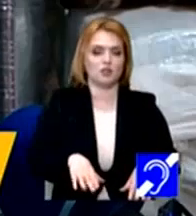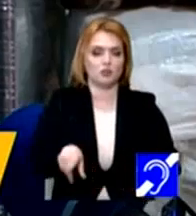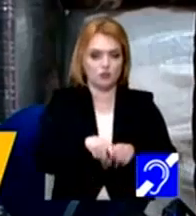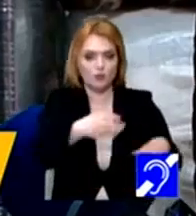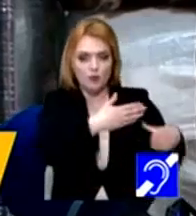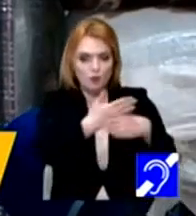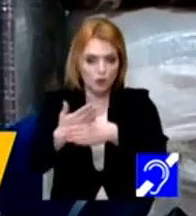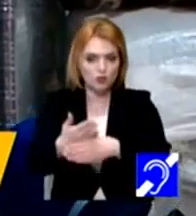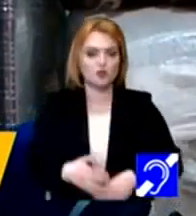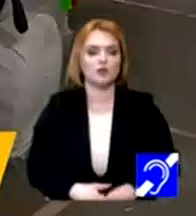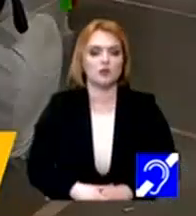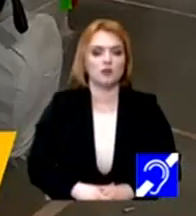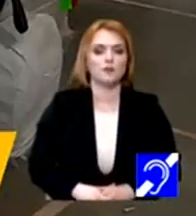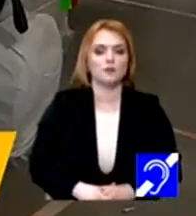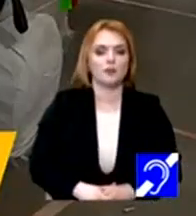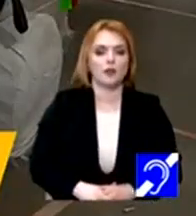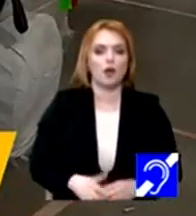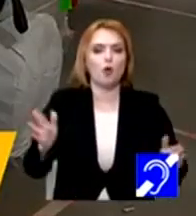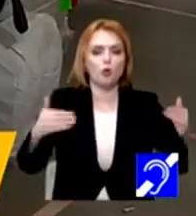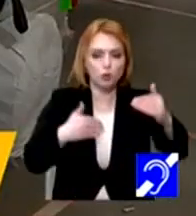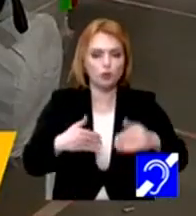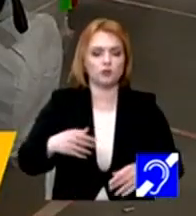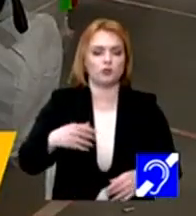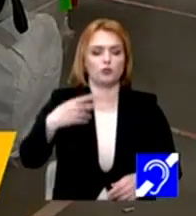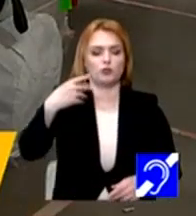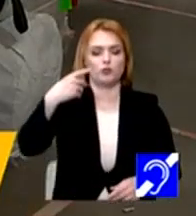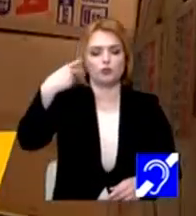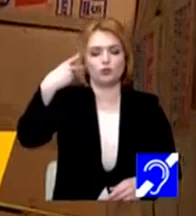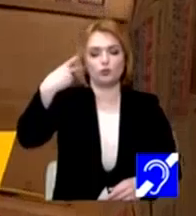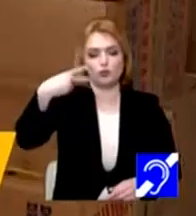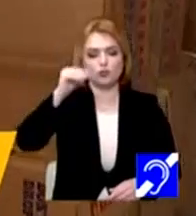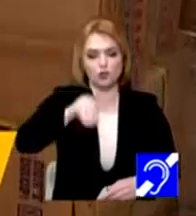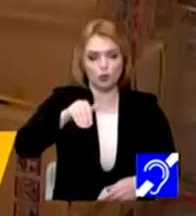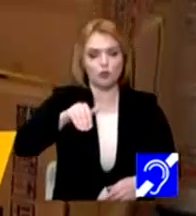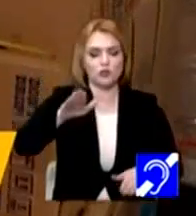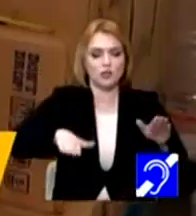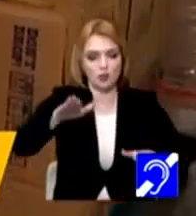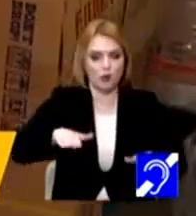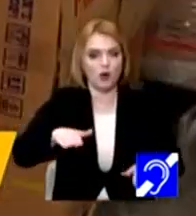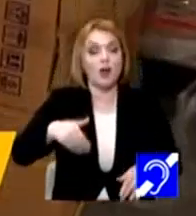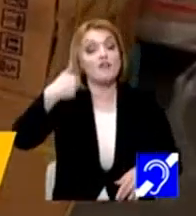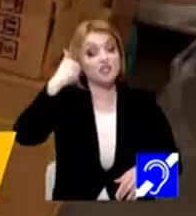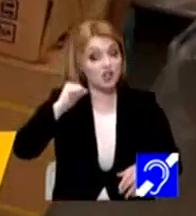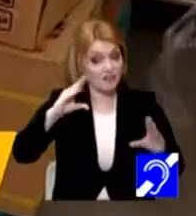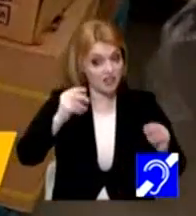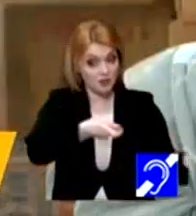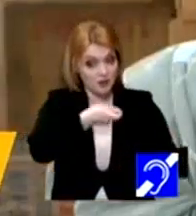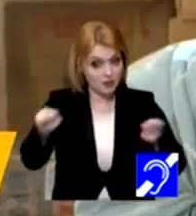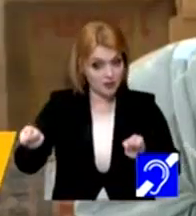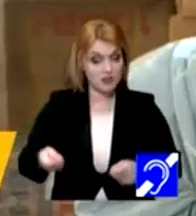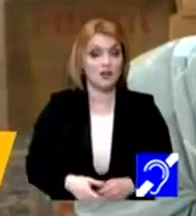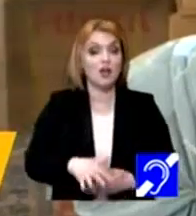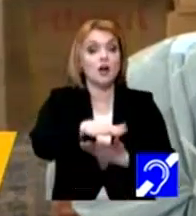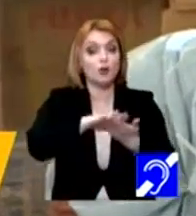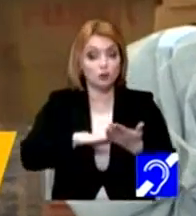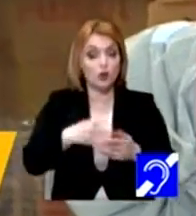Avem solidaritatea cu dumneavoastră. Un lot cu 20 de tone de produse destinate refugiaților a sosit ieri din Elveția. În